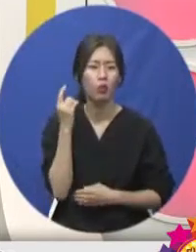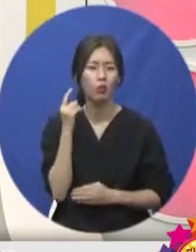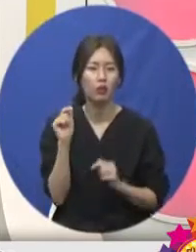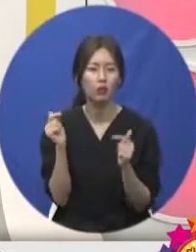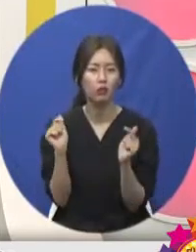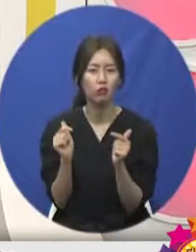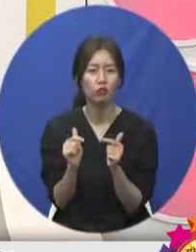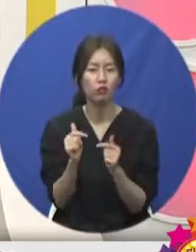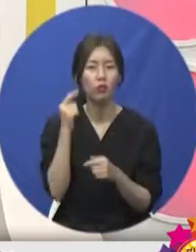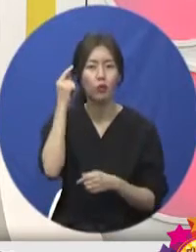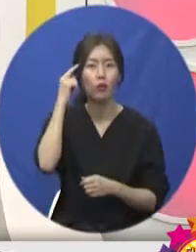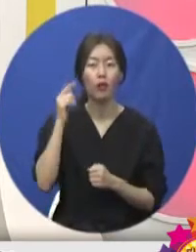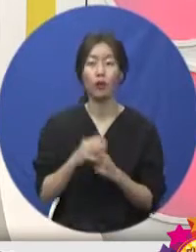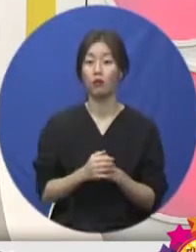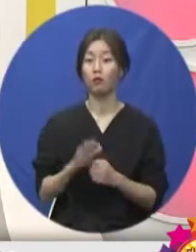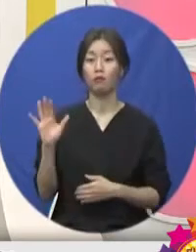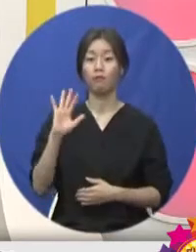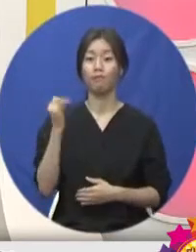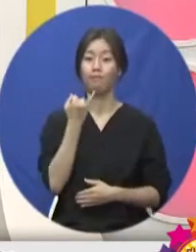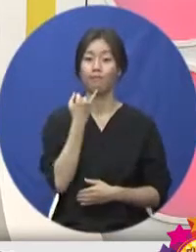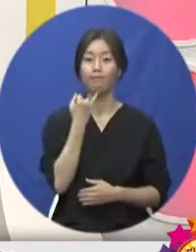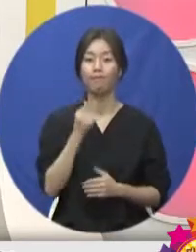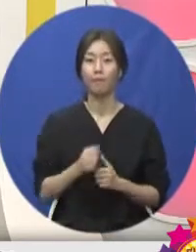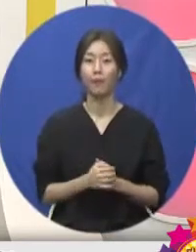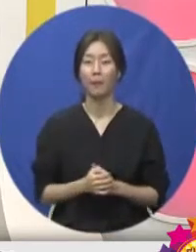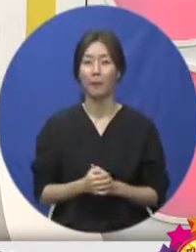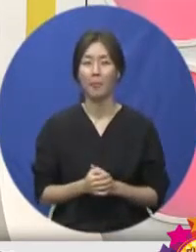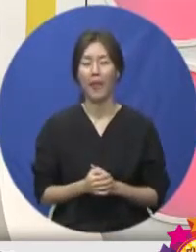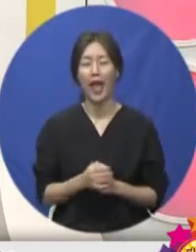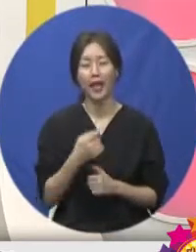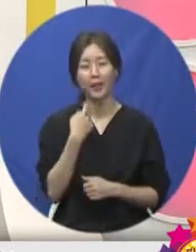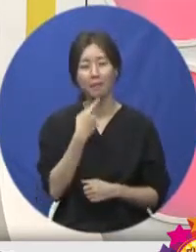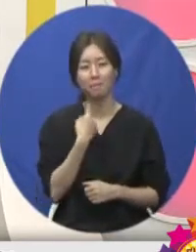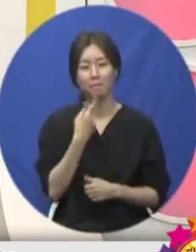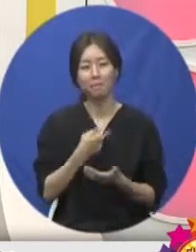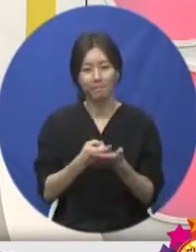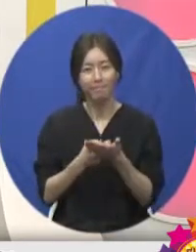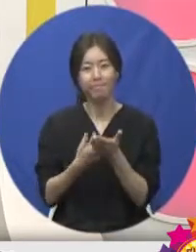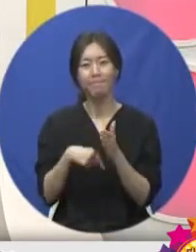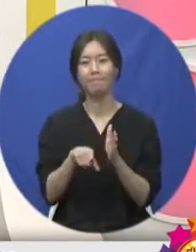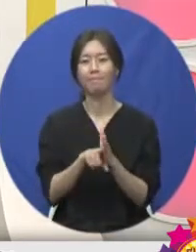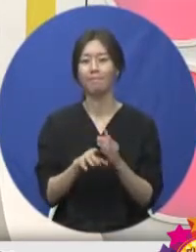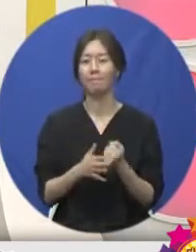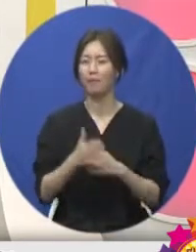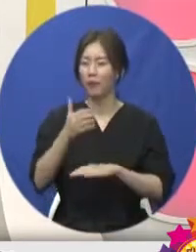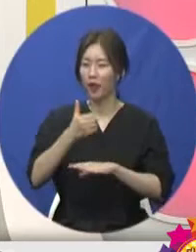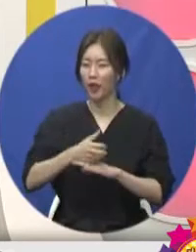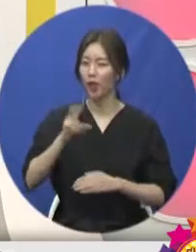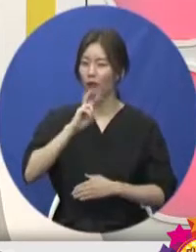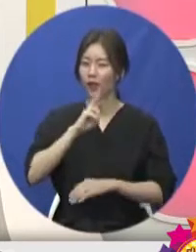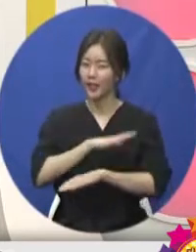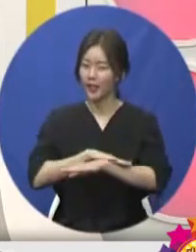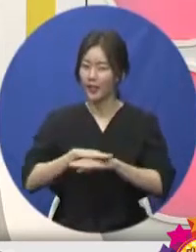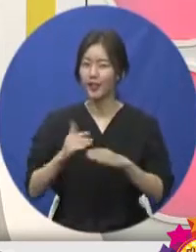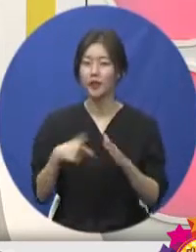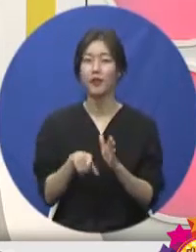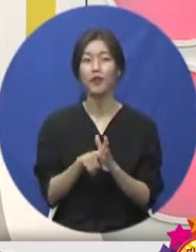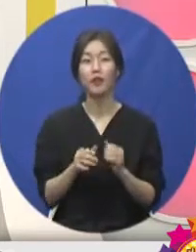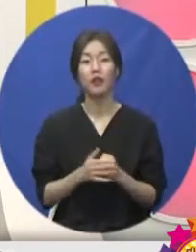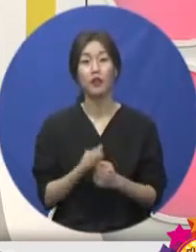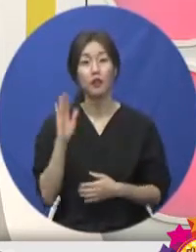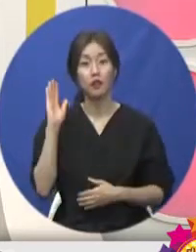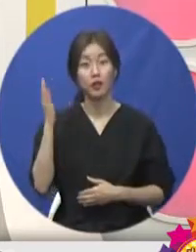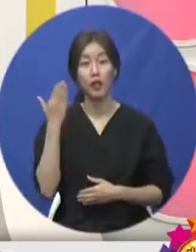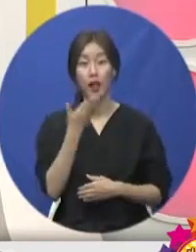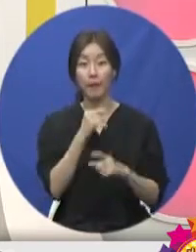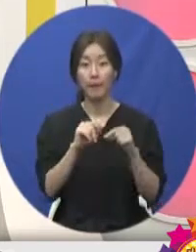줄어들고 계신 것 같아요. 아니에요. 아니에요? 목소리 네. 아끼느라고 이따 노래할 때 그냥 가창력을 발휘하시려고. 네. 근데 요즘에 네.